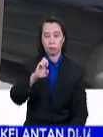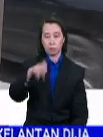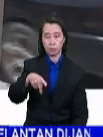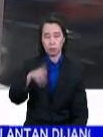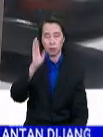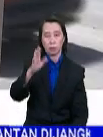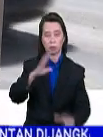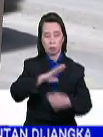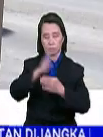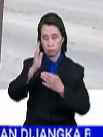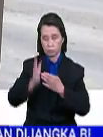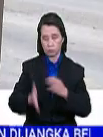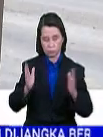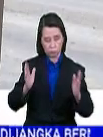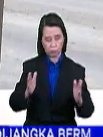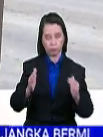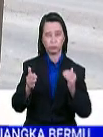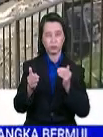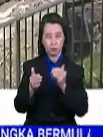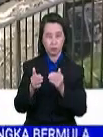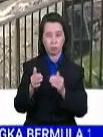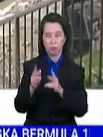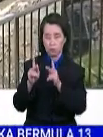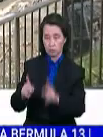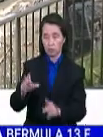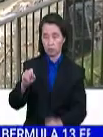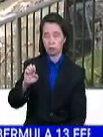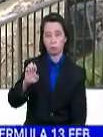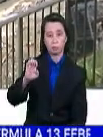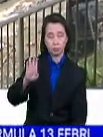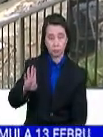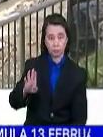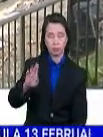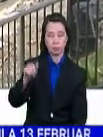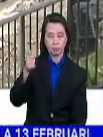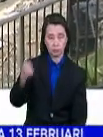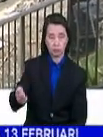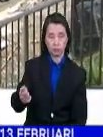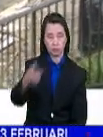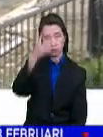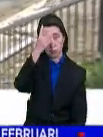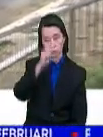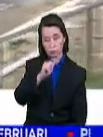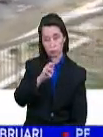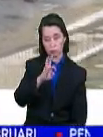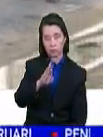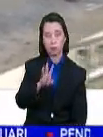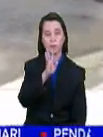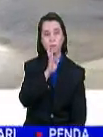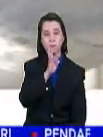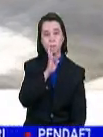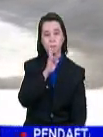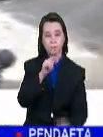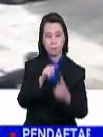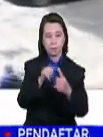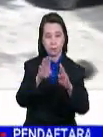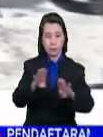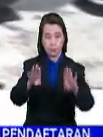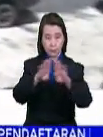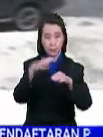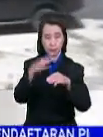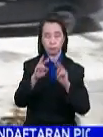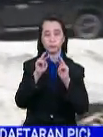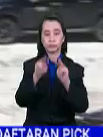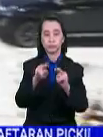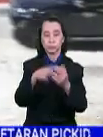ia akan diselesaikan dalam tempoh terdekat oleh PH exhibition diri Datau Ambarawa Tengah berkata demikian kepada pemerintah